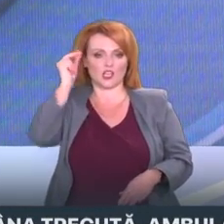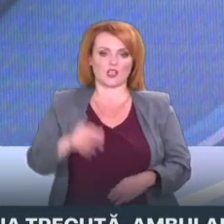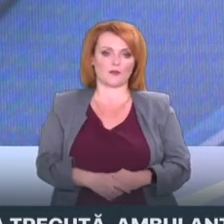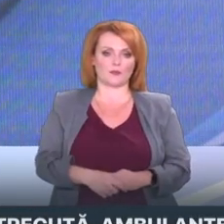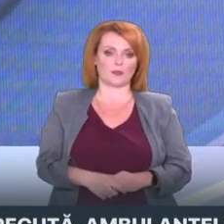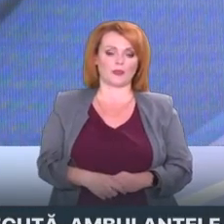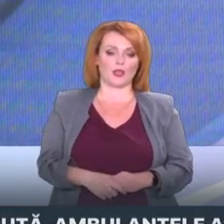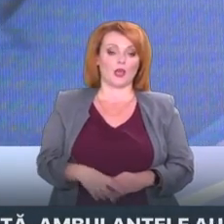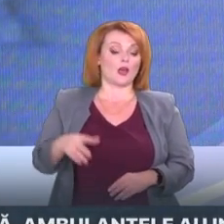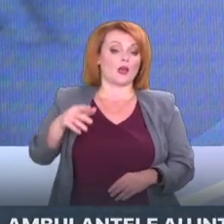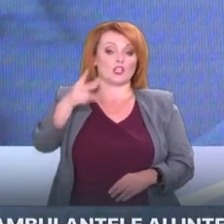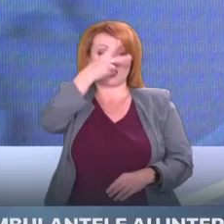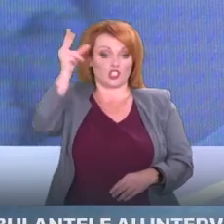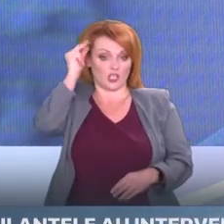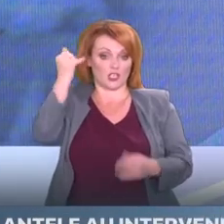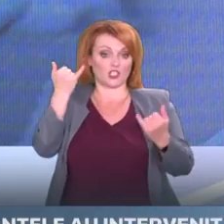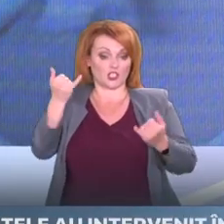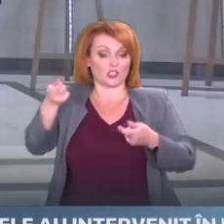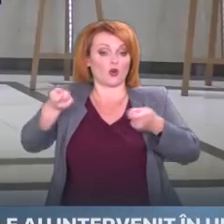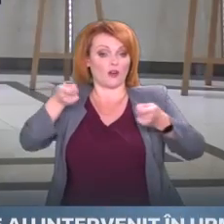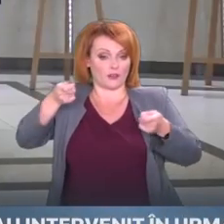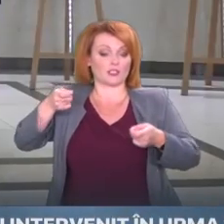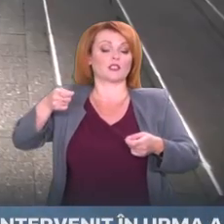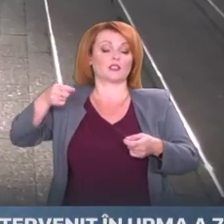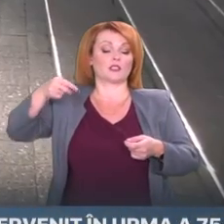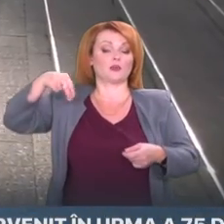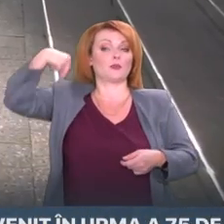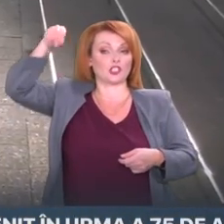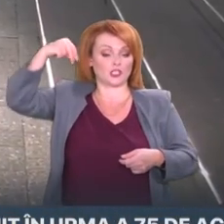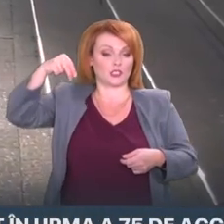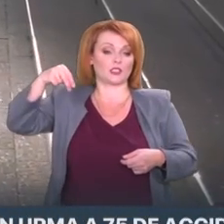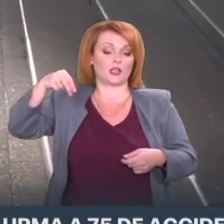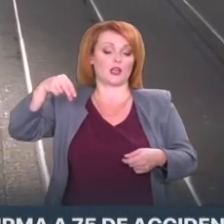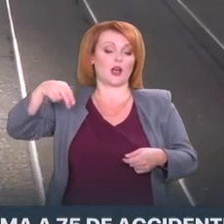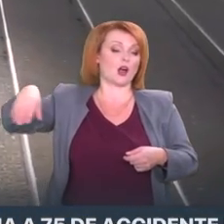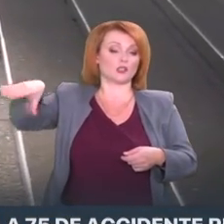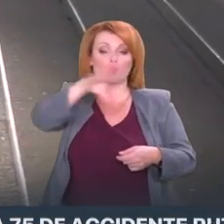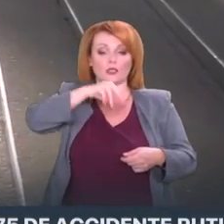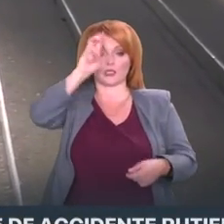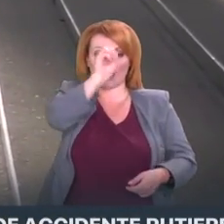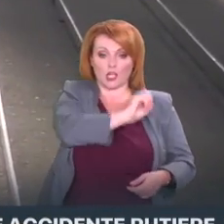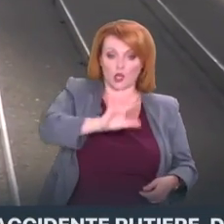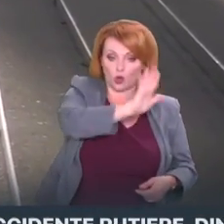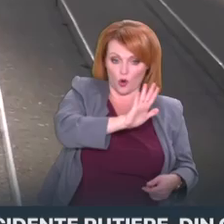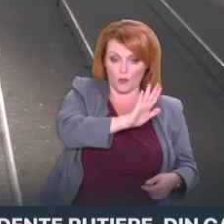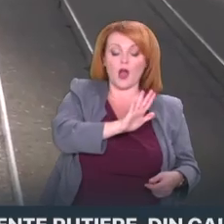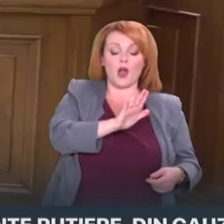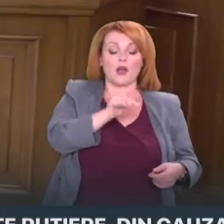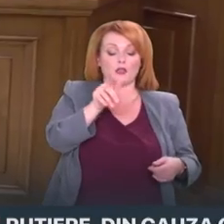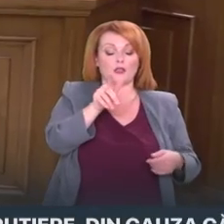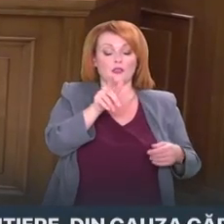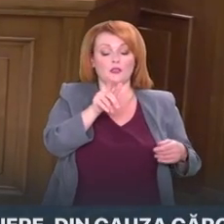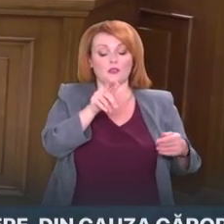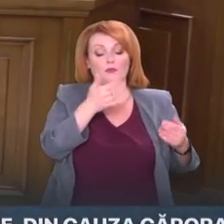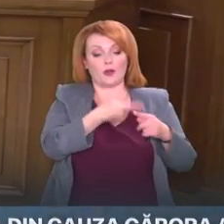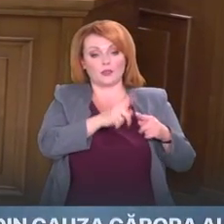în contextul în care Cehia deține președinția Consiliului European. Cei doi oficiali au discutat despre reformele de la Chișinău. Pekarová